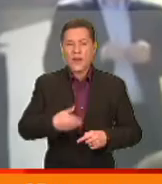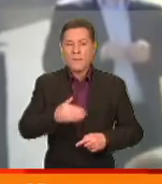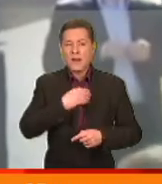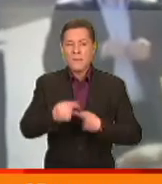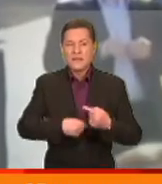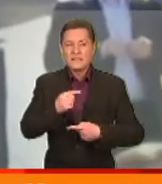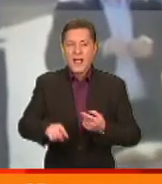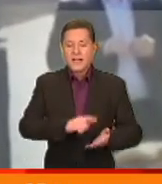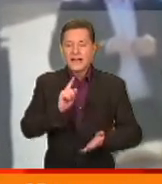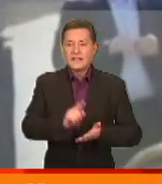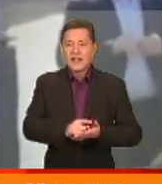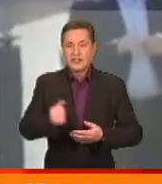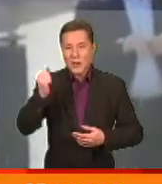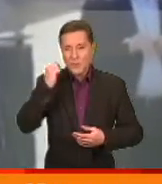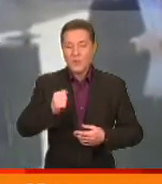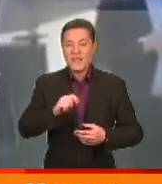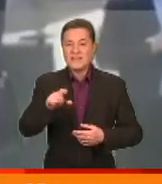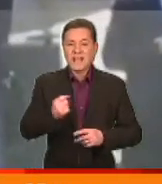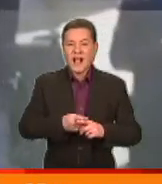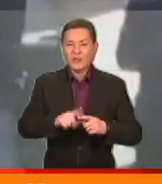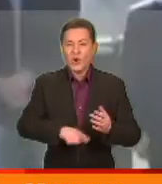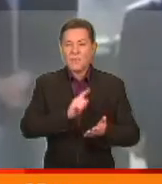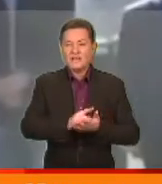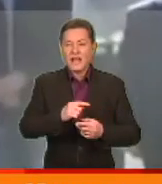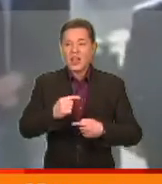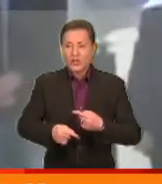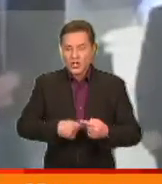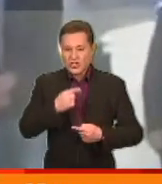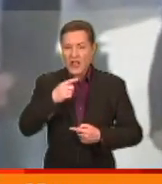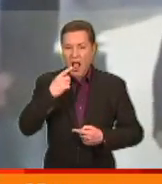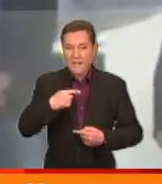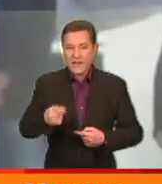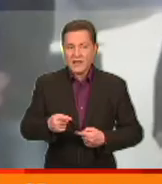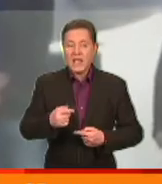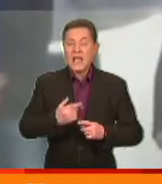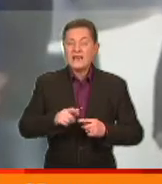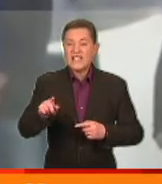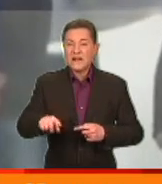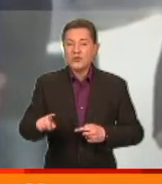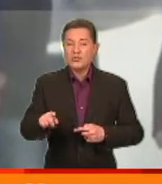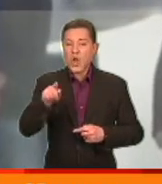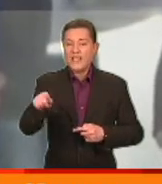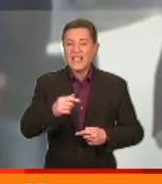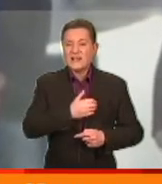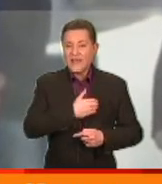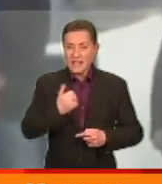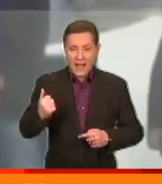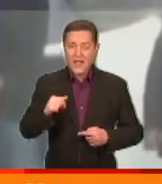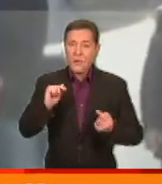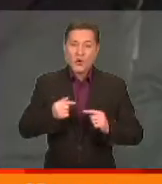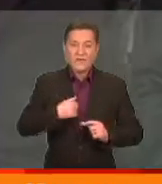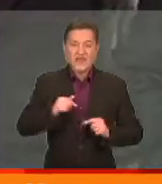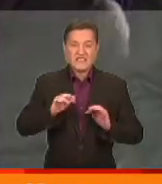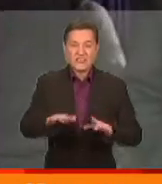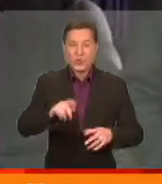повинні пам'ятати, і за які ми постійно повинні говорити. От із-за того, що вони цього не хочуть, вони проти нас і ведуть